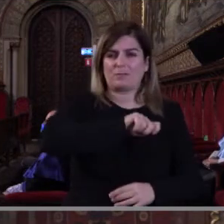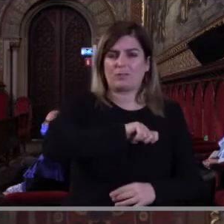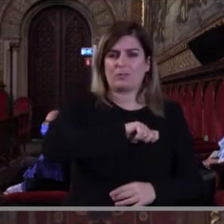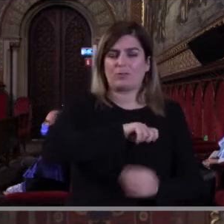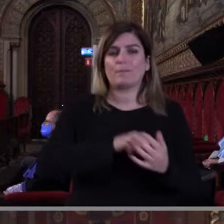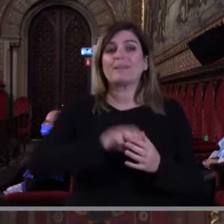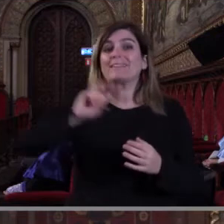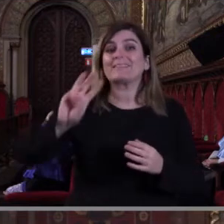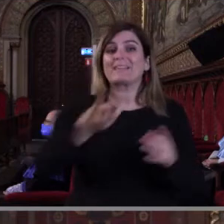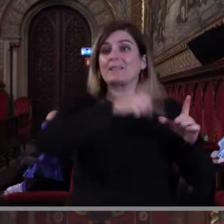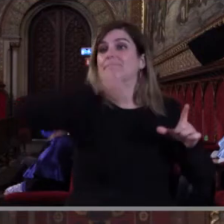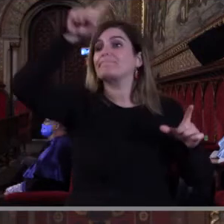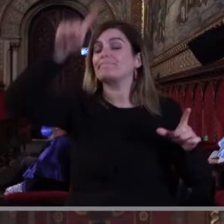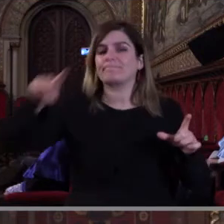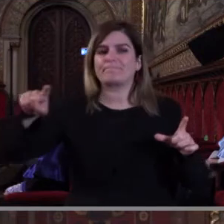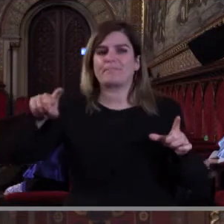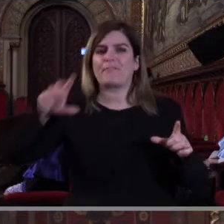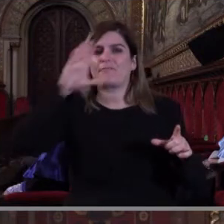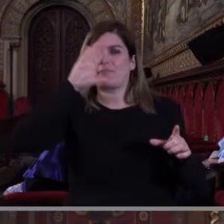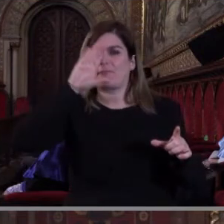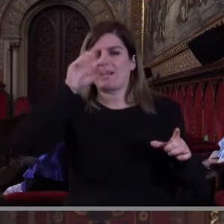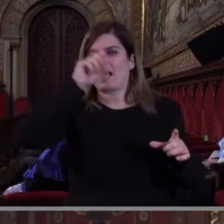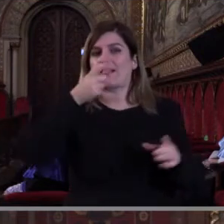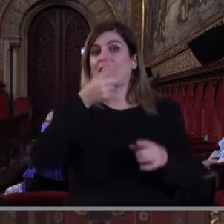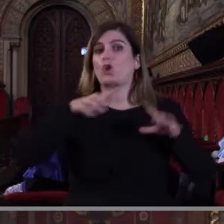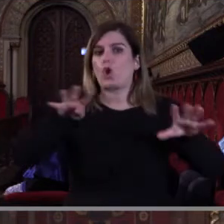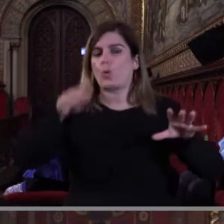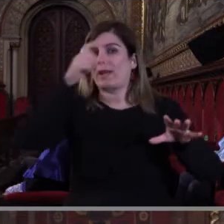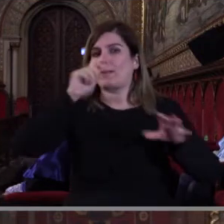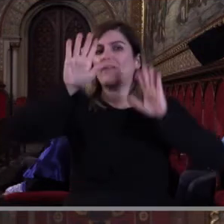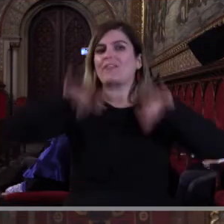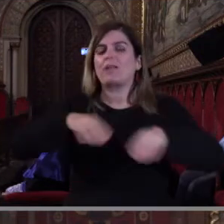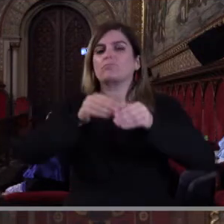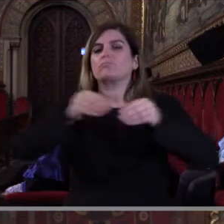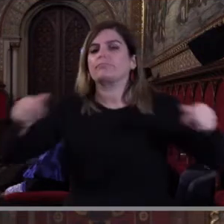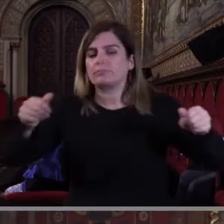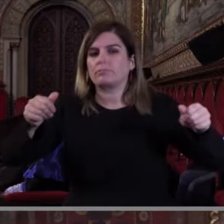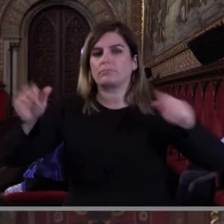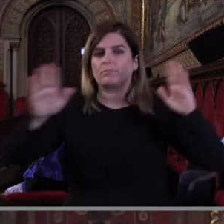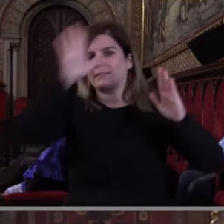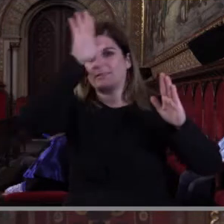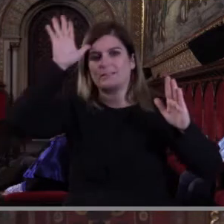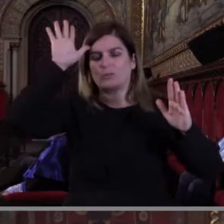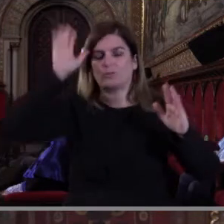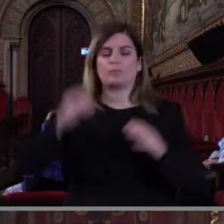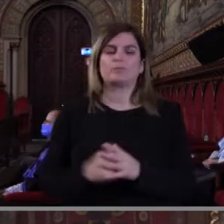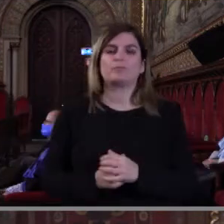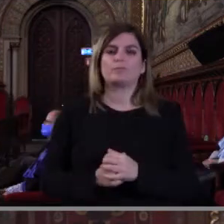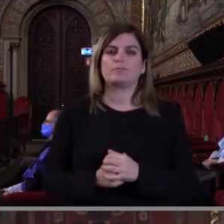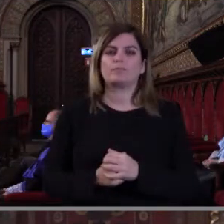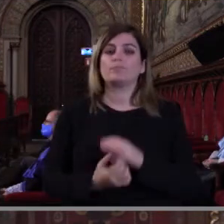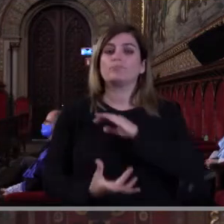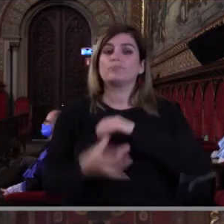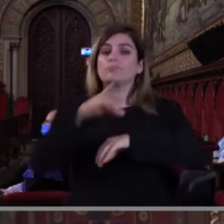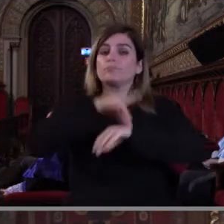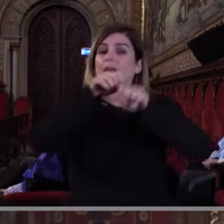tercera onada va arribar al febrer de 1919 i la grip finalment va desaparèixer aquell mateix estiu. L'epidèmia va